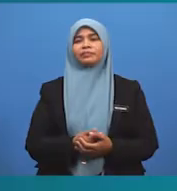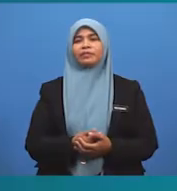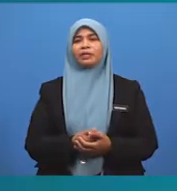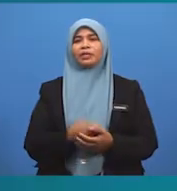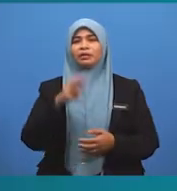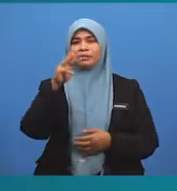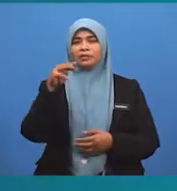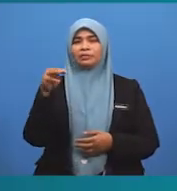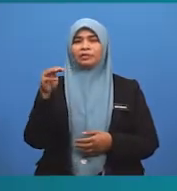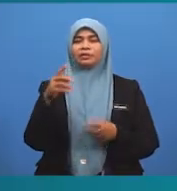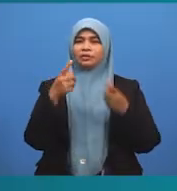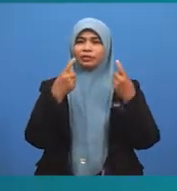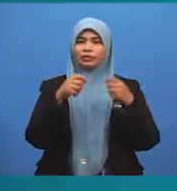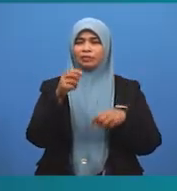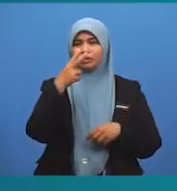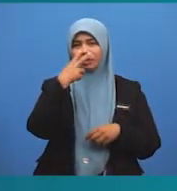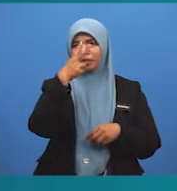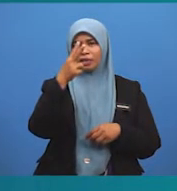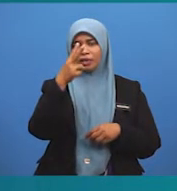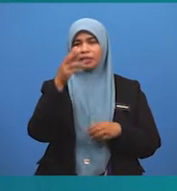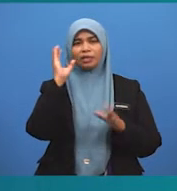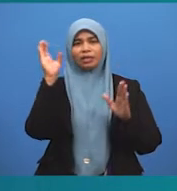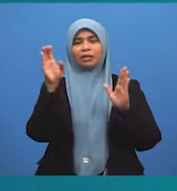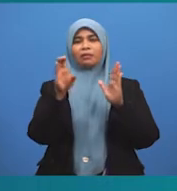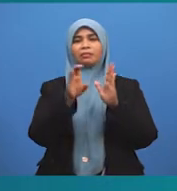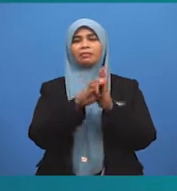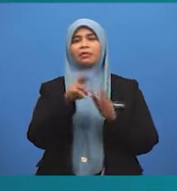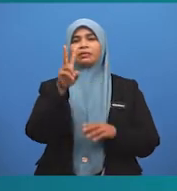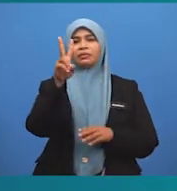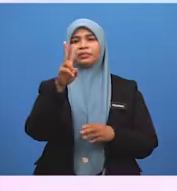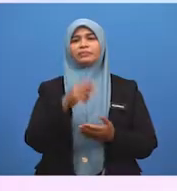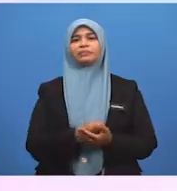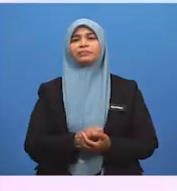Murid-murid, cuba lihat gambar situasi kedua ini.